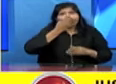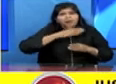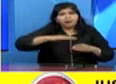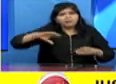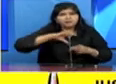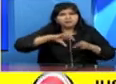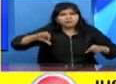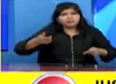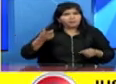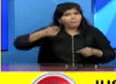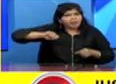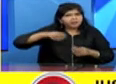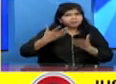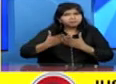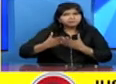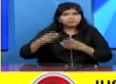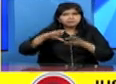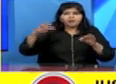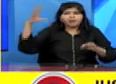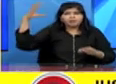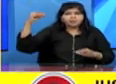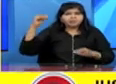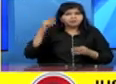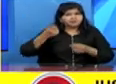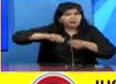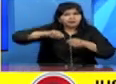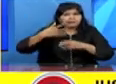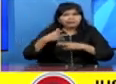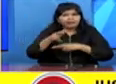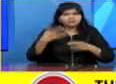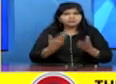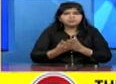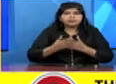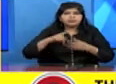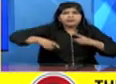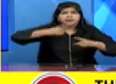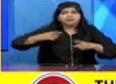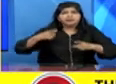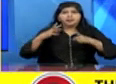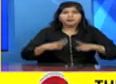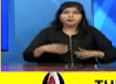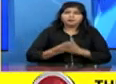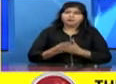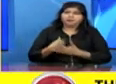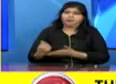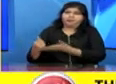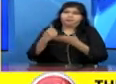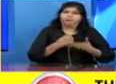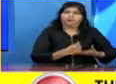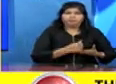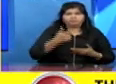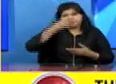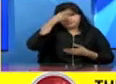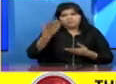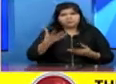बंद हो जाए या फिर आपके घर की बिजली अचानक कट जाए, तब ये डेली लाइफ हीरोज ही होते हैं जो हमारी दिक्कतों को दूर